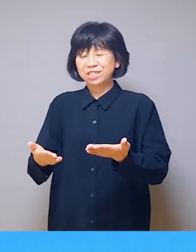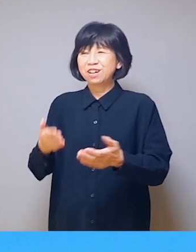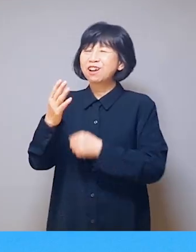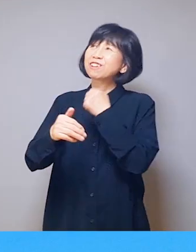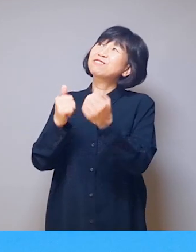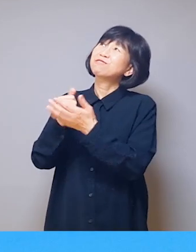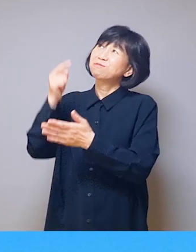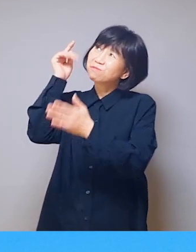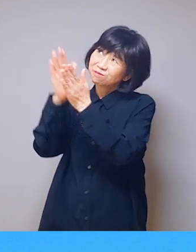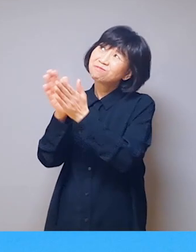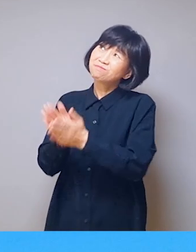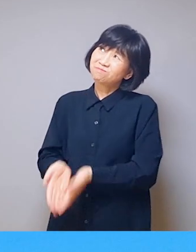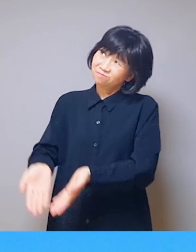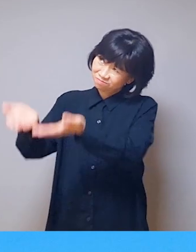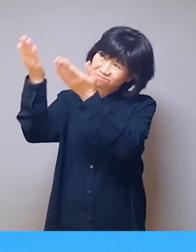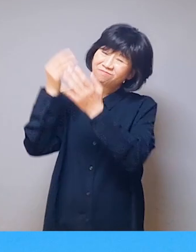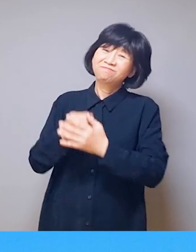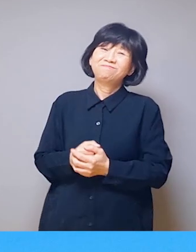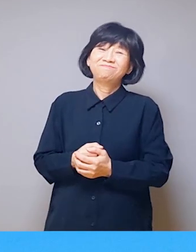알아서 하세요.